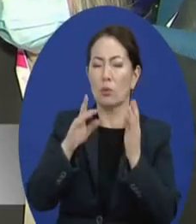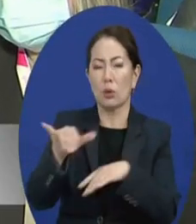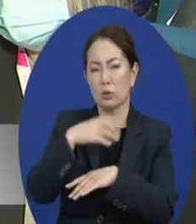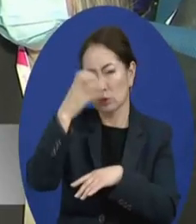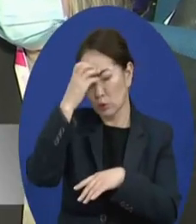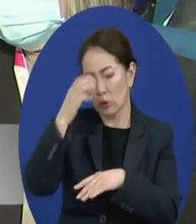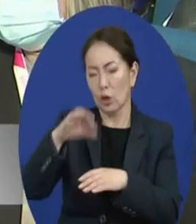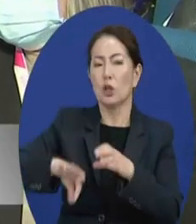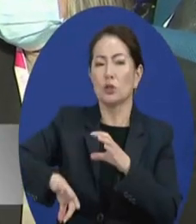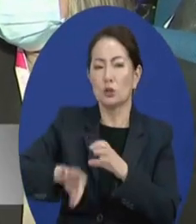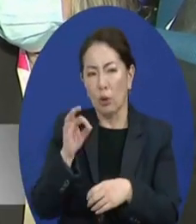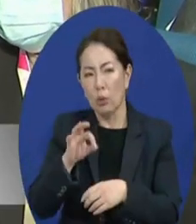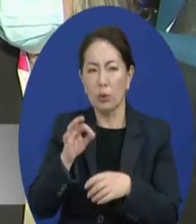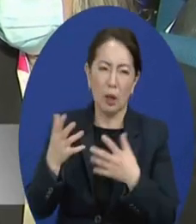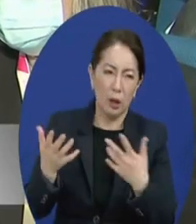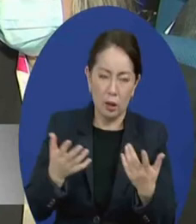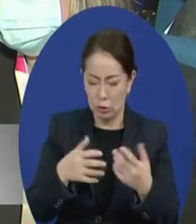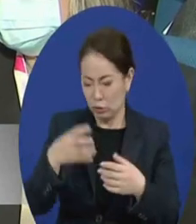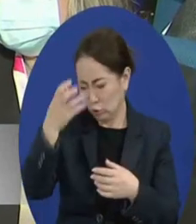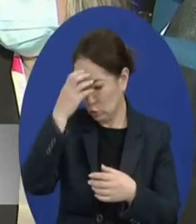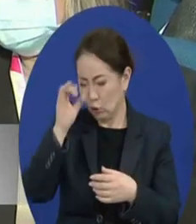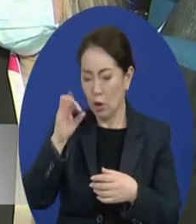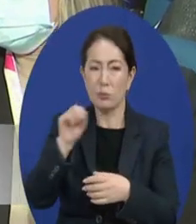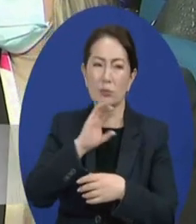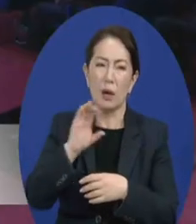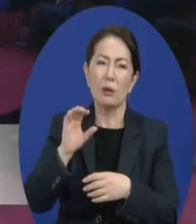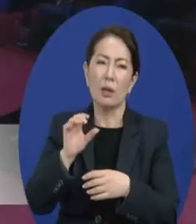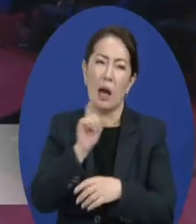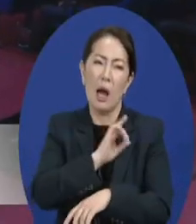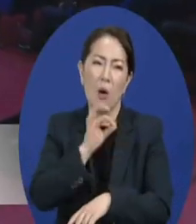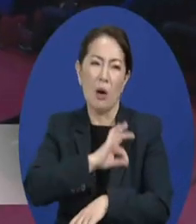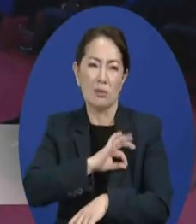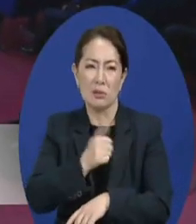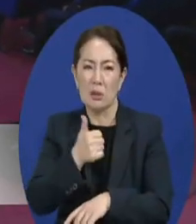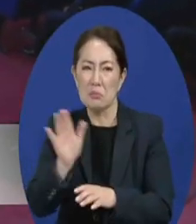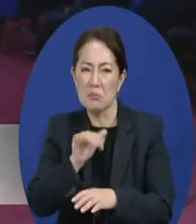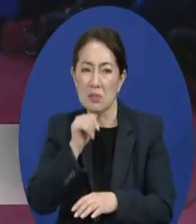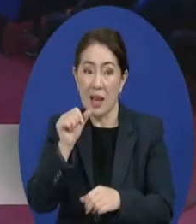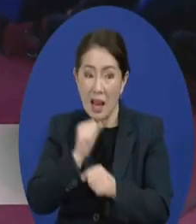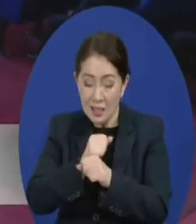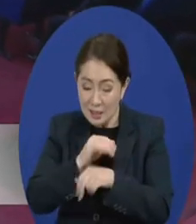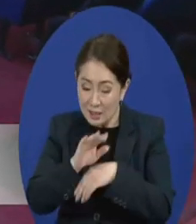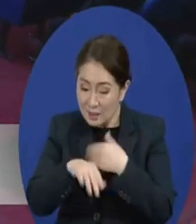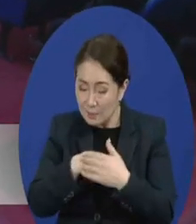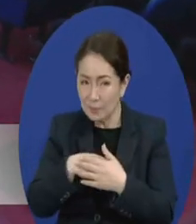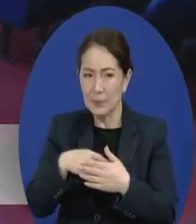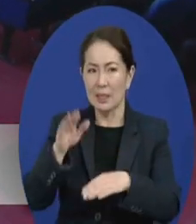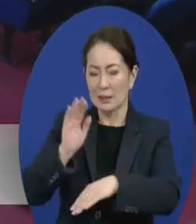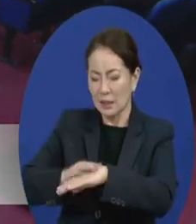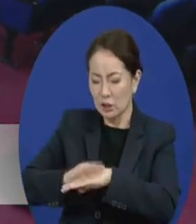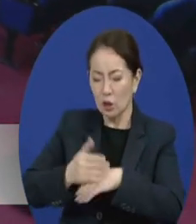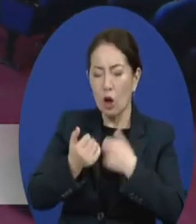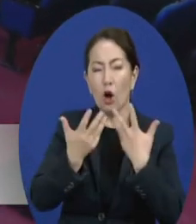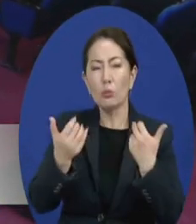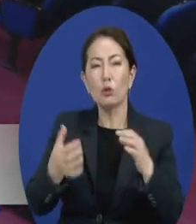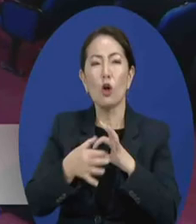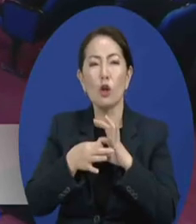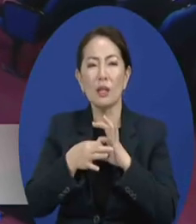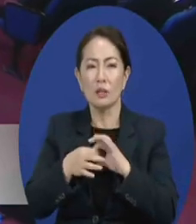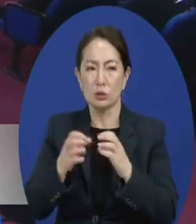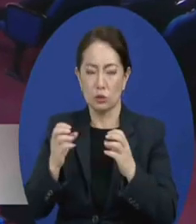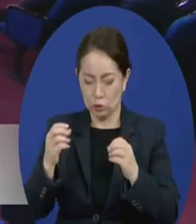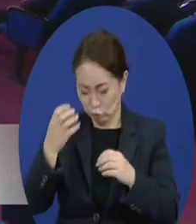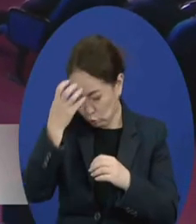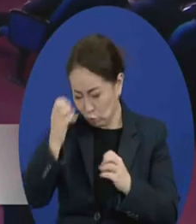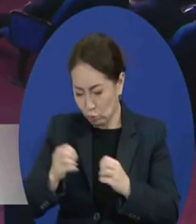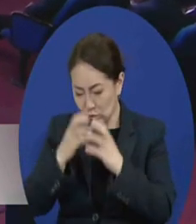томоохон сонгуулаа хийдэг. Төрийн өмчит аж ахуй нэгжүүд нь өрөө ашиггүй ажилдаг гихмэд засаж залруулж болох олон ажил төрийн бүтээмжийг нэмэгдүүлэх